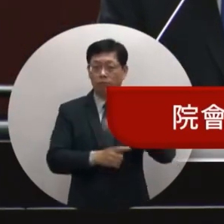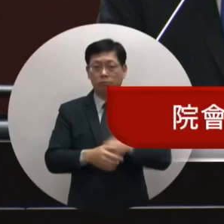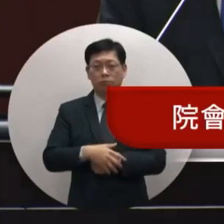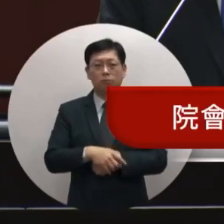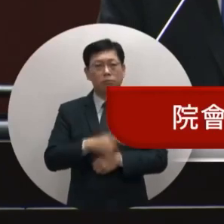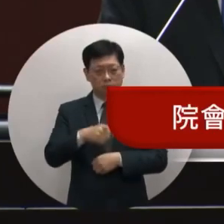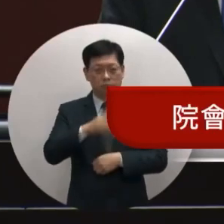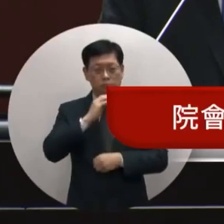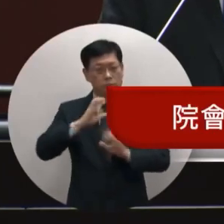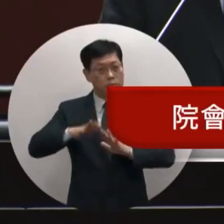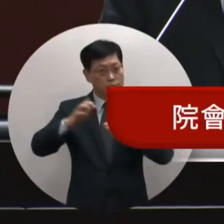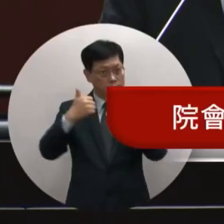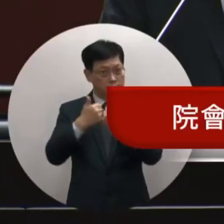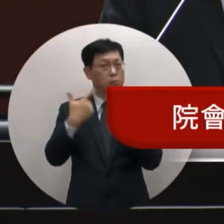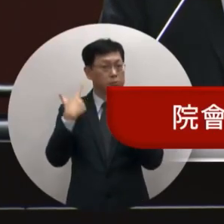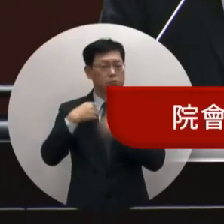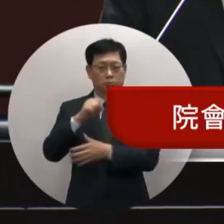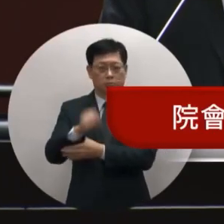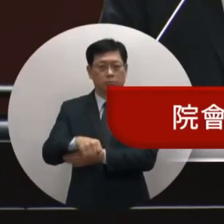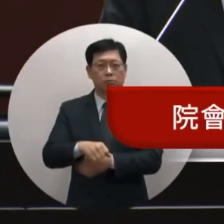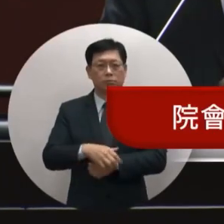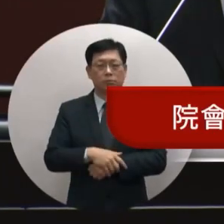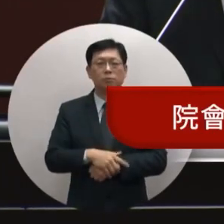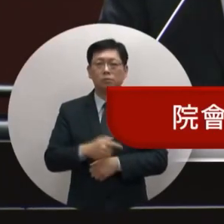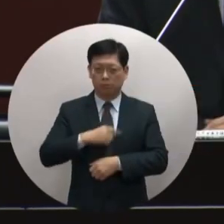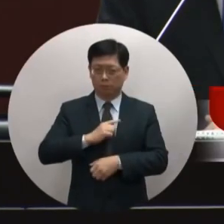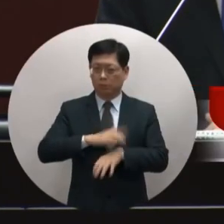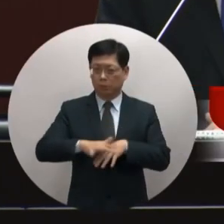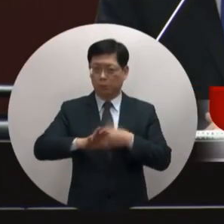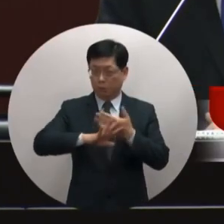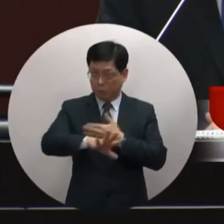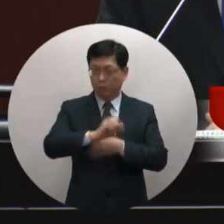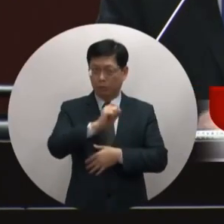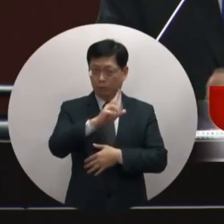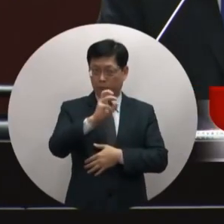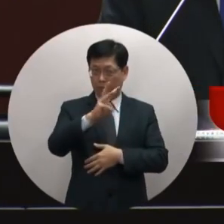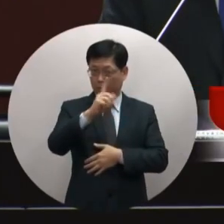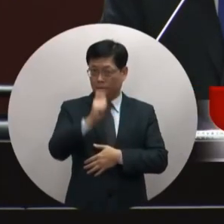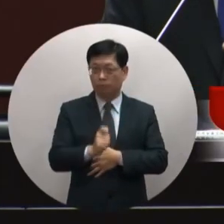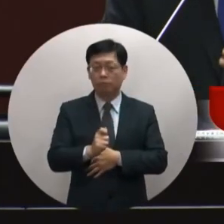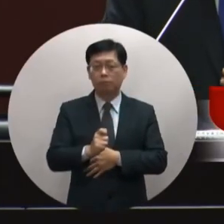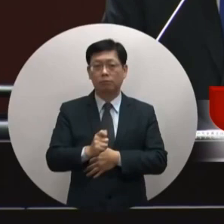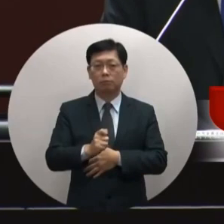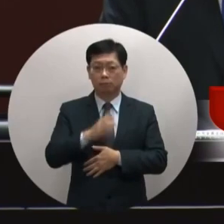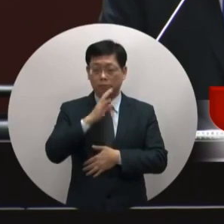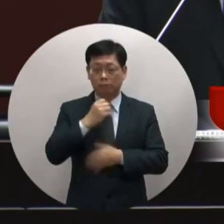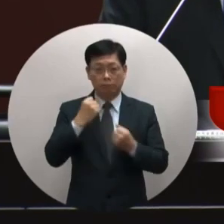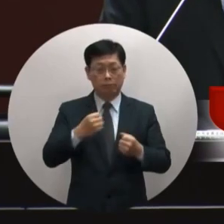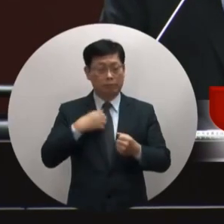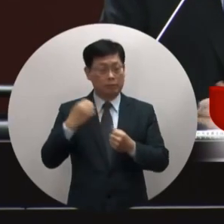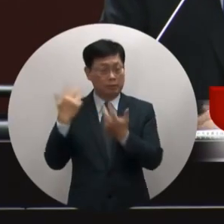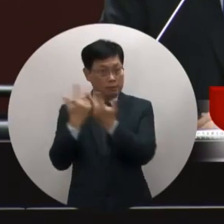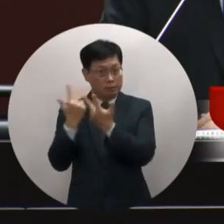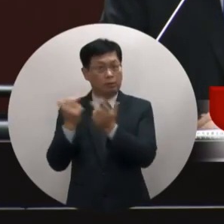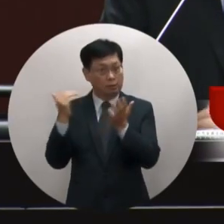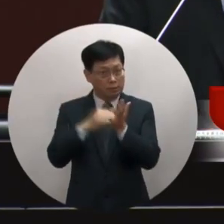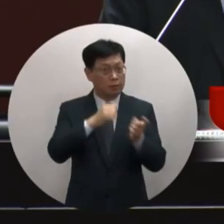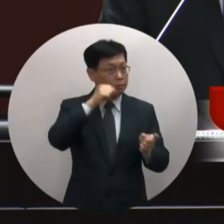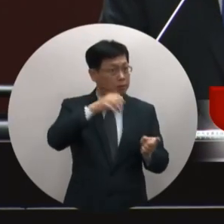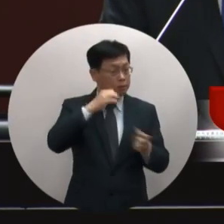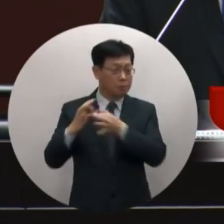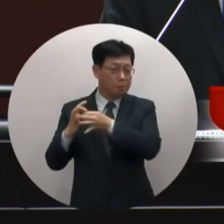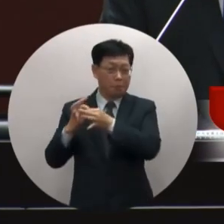已經國發會原則同意我們會有一個一百八十三億就是從整個新北一直到苗栗這裡